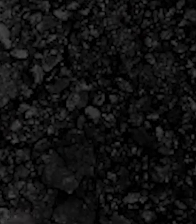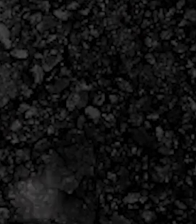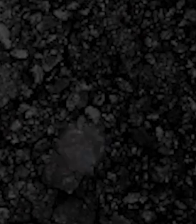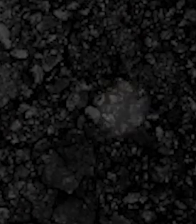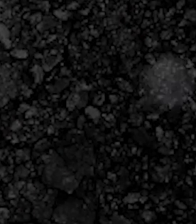in